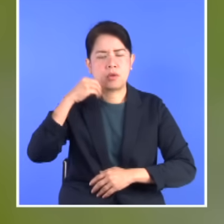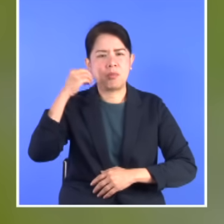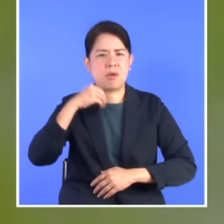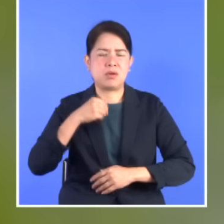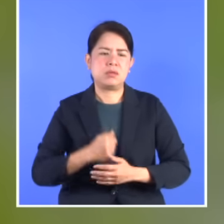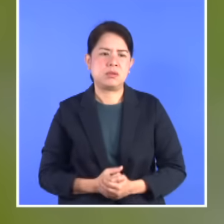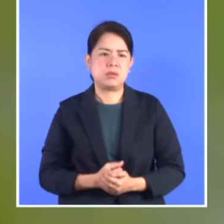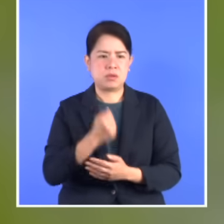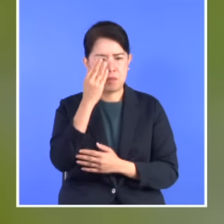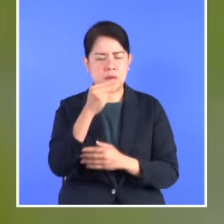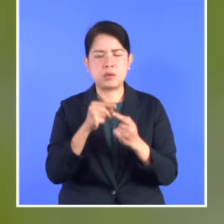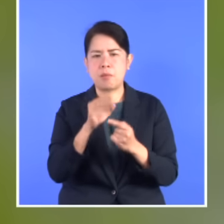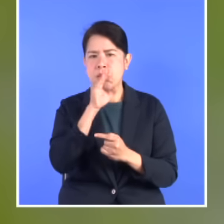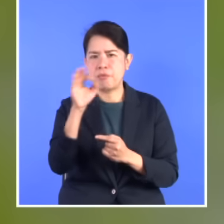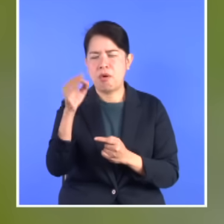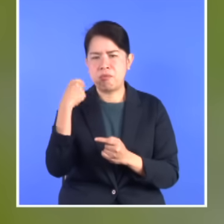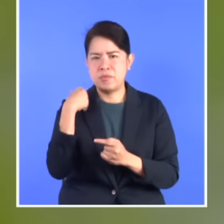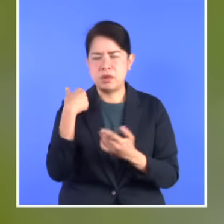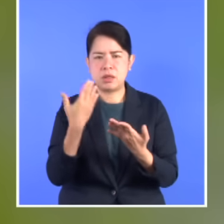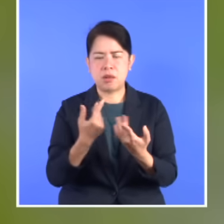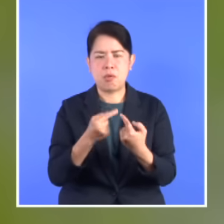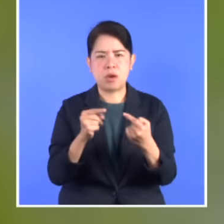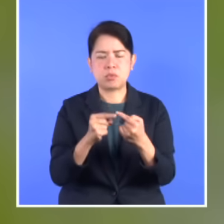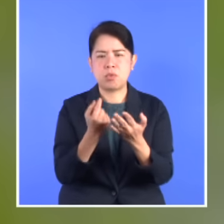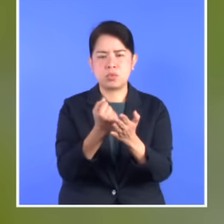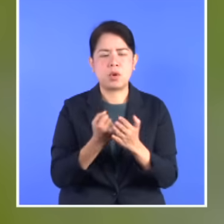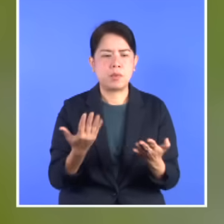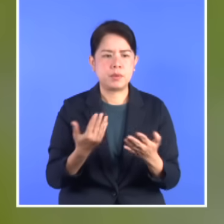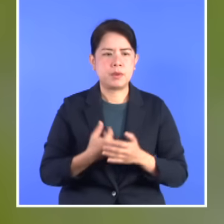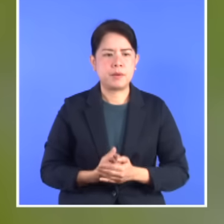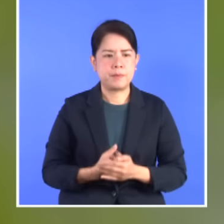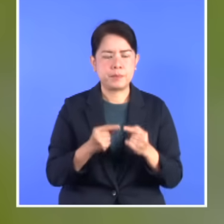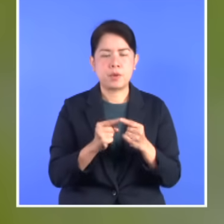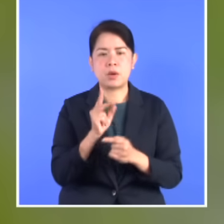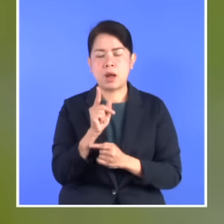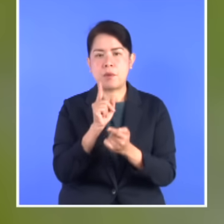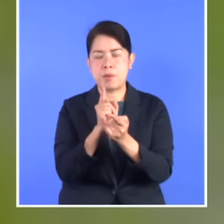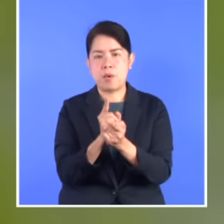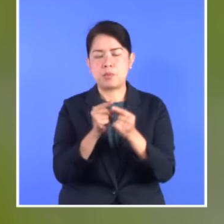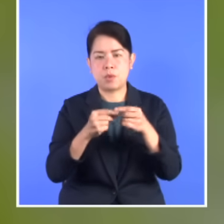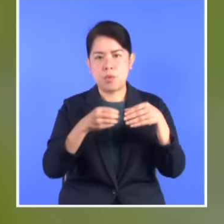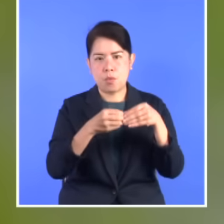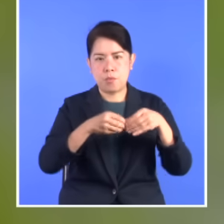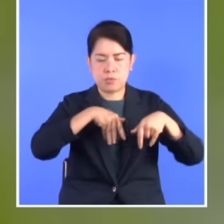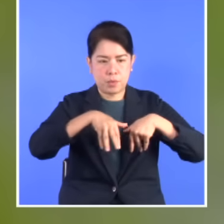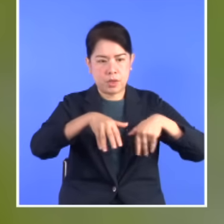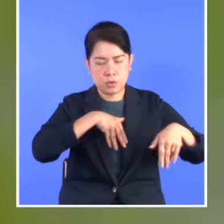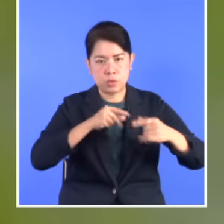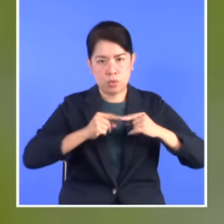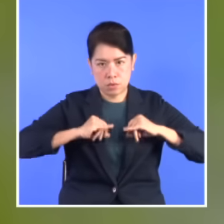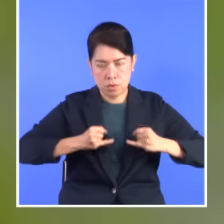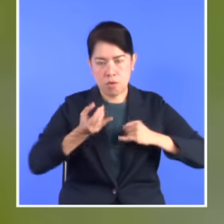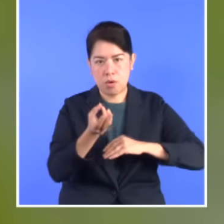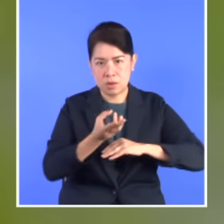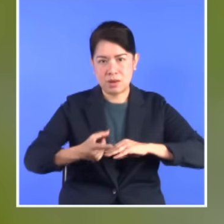ก็ไม่มีความคืบหน้าว่าอย่างนั้นนี่นะครับนักข่าวก็ลงพื้นที่ไปพบชาวบ้านนะครับมีจำนวนพอสมควรนะที่เดือดร้อนเนี่ยมากกว่า10ค